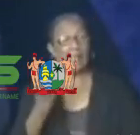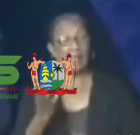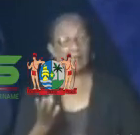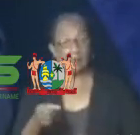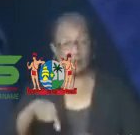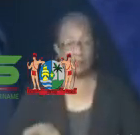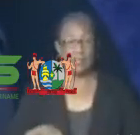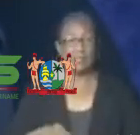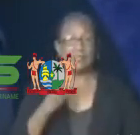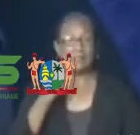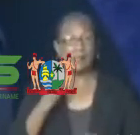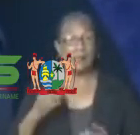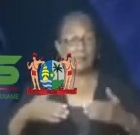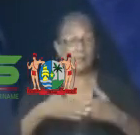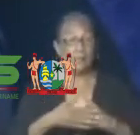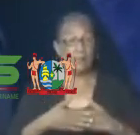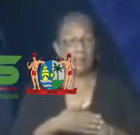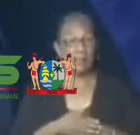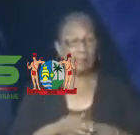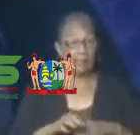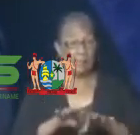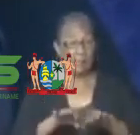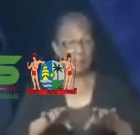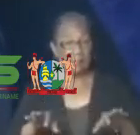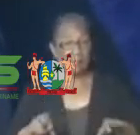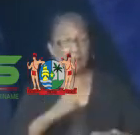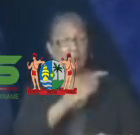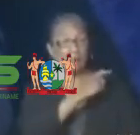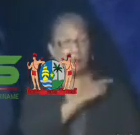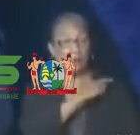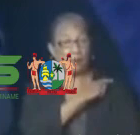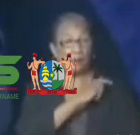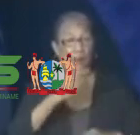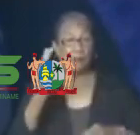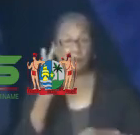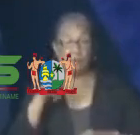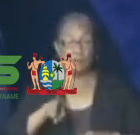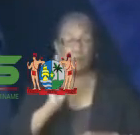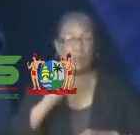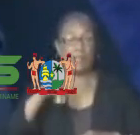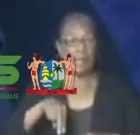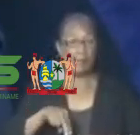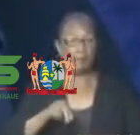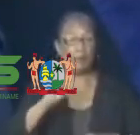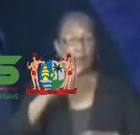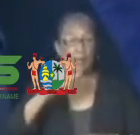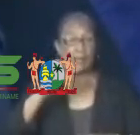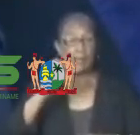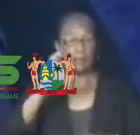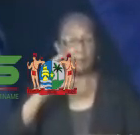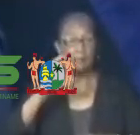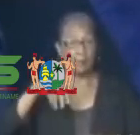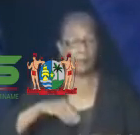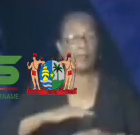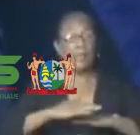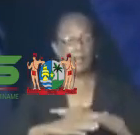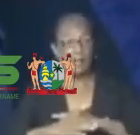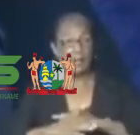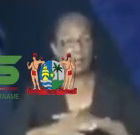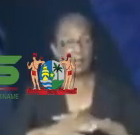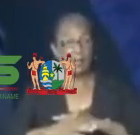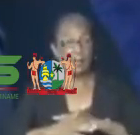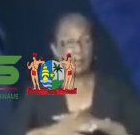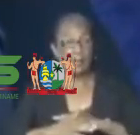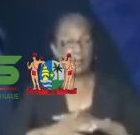deze conference. Dat is de secretaris-generaal van de Verenigde Naties, de secretaris-generaal van de ACP-landen, de secretaris-generaal van de Association